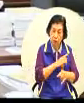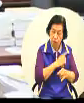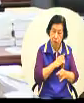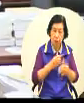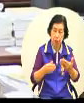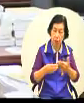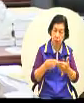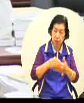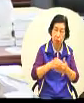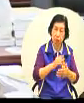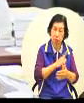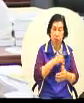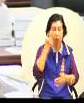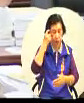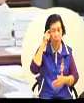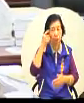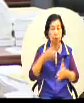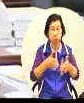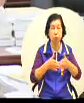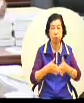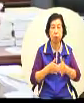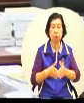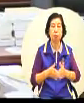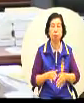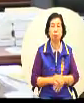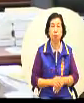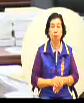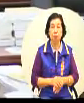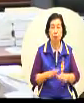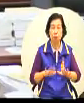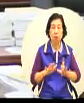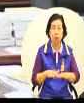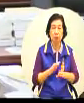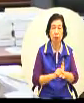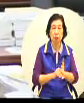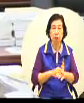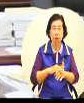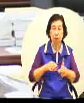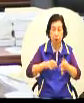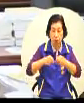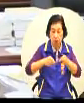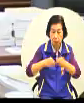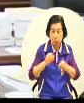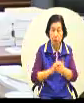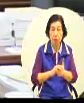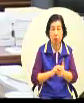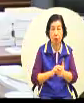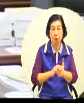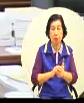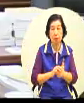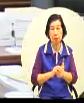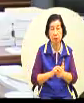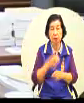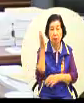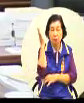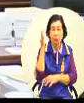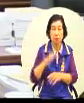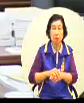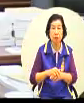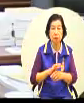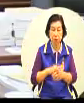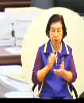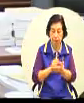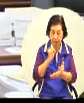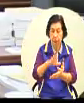那么我只是把这个议题跟我们市政府呢做一个检讨报